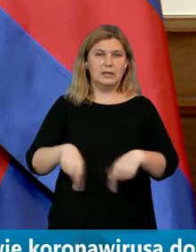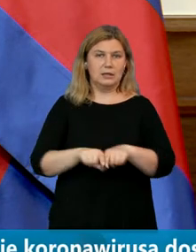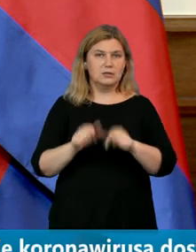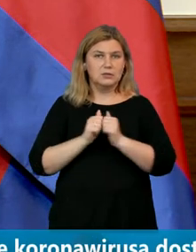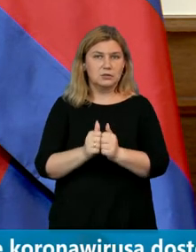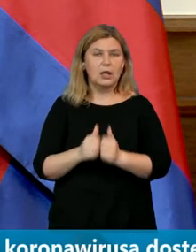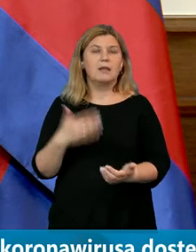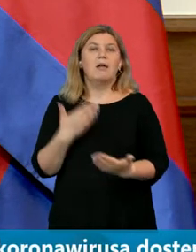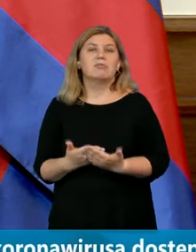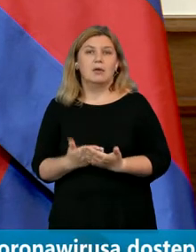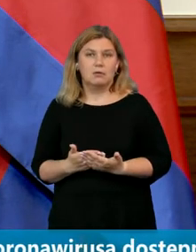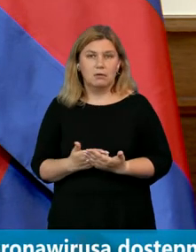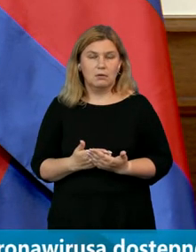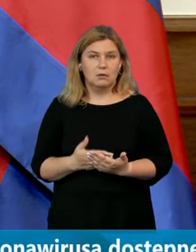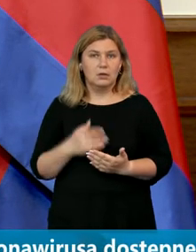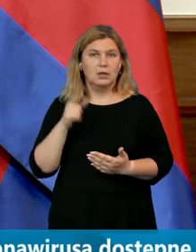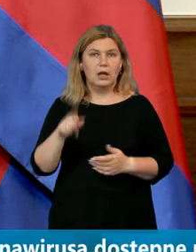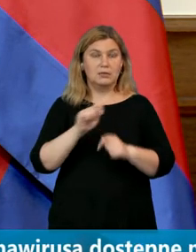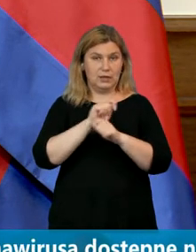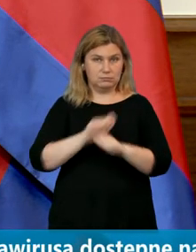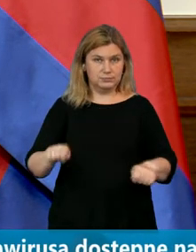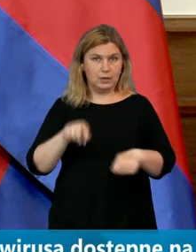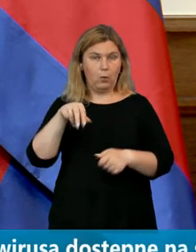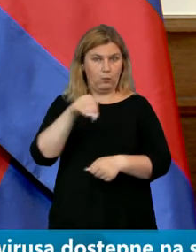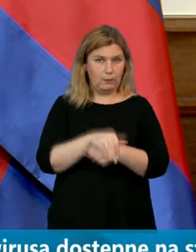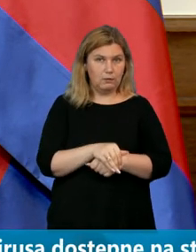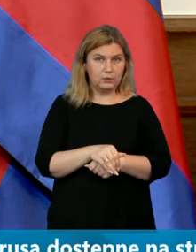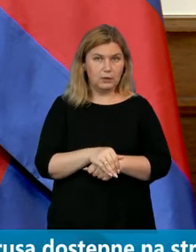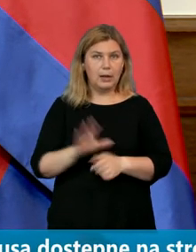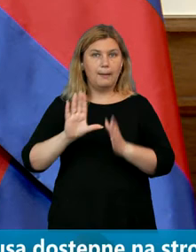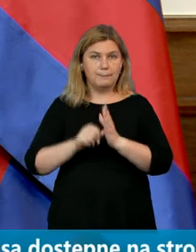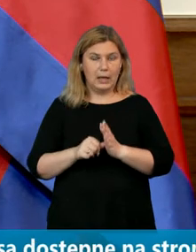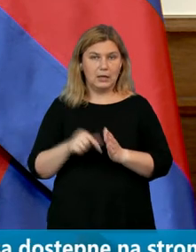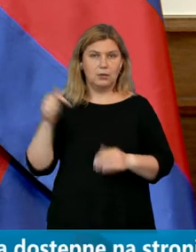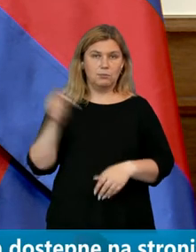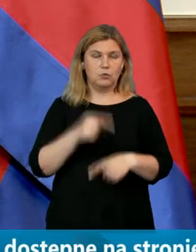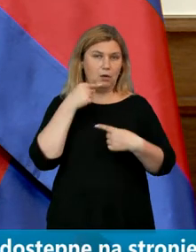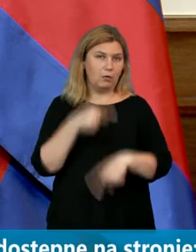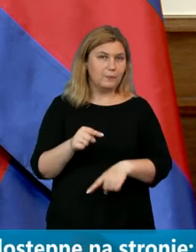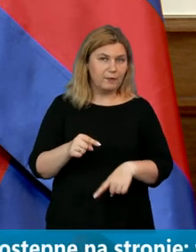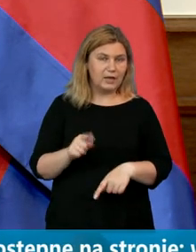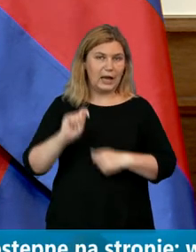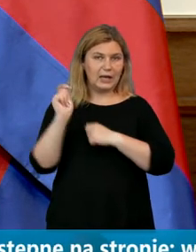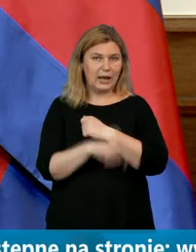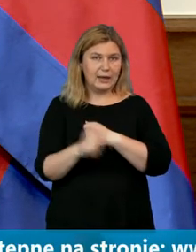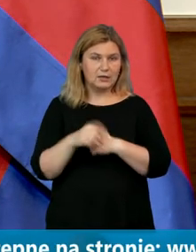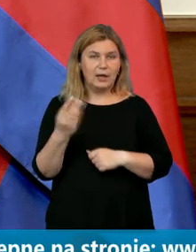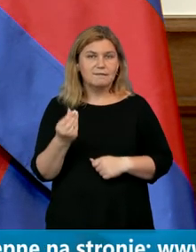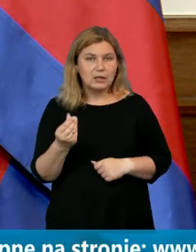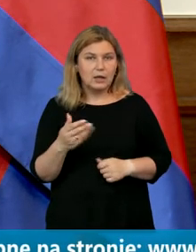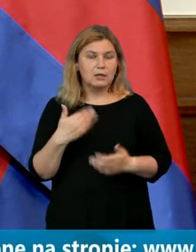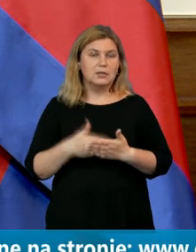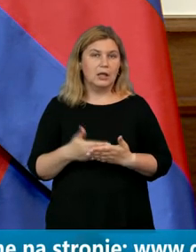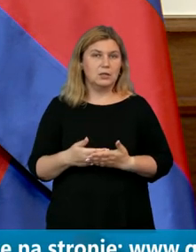uwagi na to, że za zerwanie takiego kontraktu miasto ponosiłoby odpowiedzialność karno-finansową, dlatego że byłaby